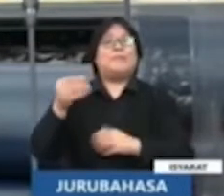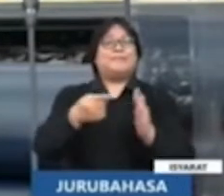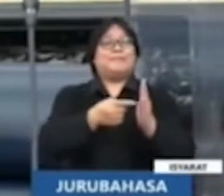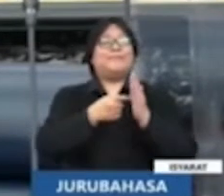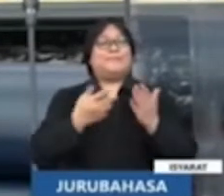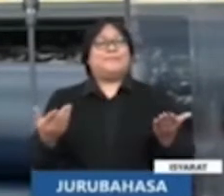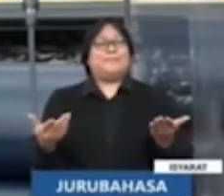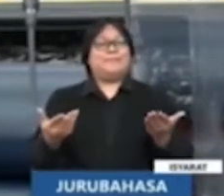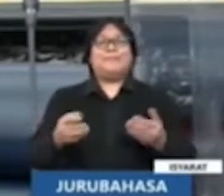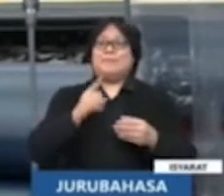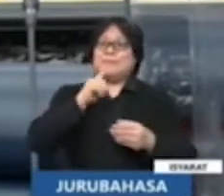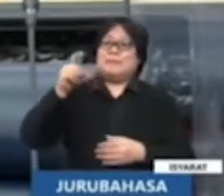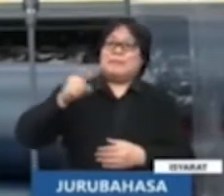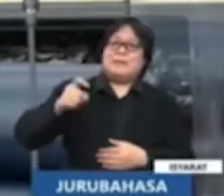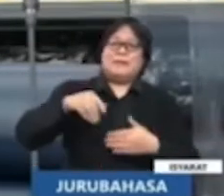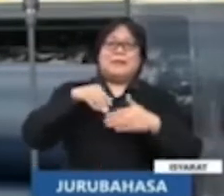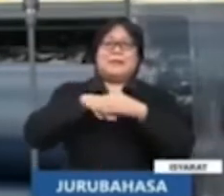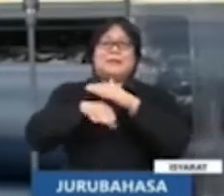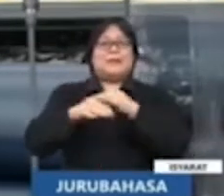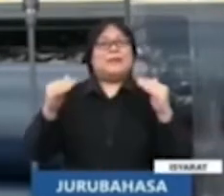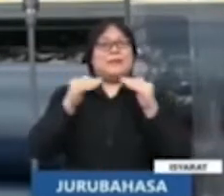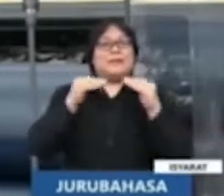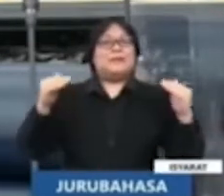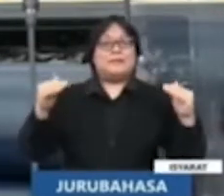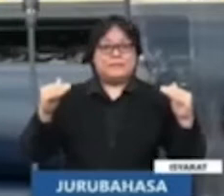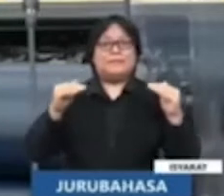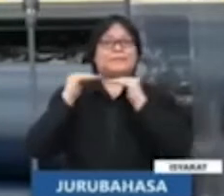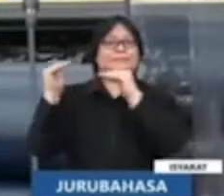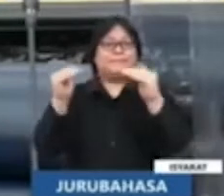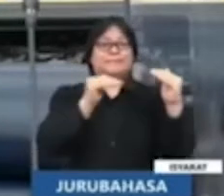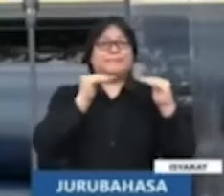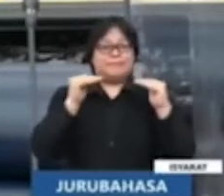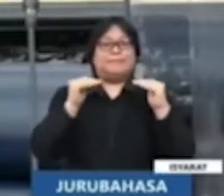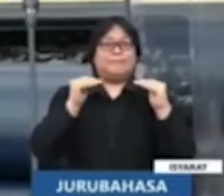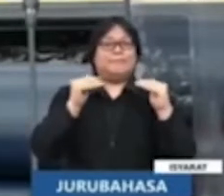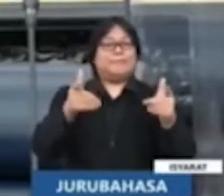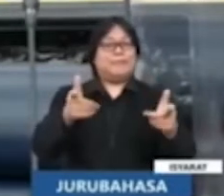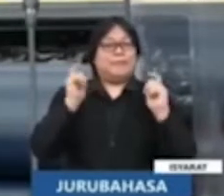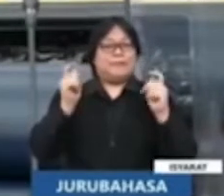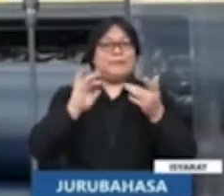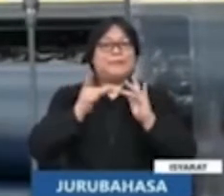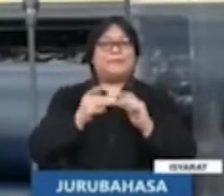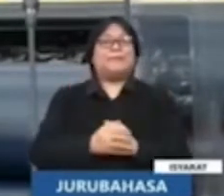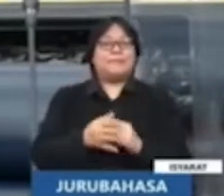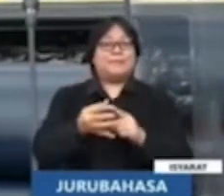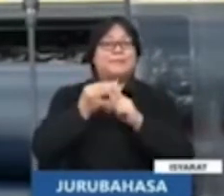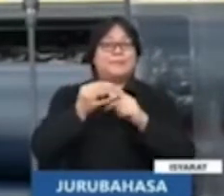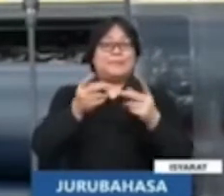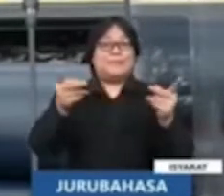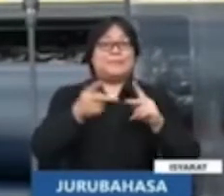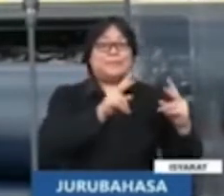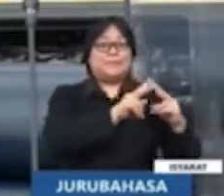menunjukkan kepada kita betapa perlunya akses yang adil dan saksama kepada rangkaian berkelajuan tinggi, terutamanya di